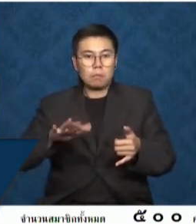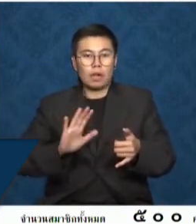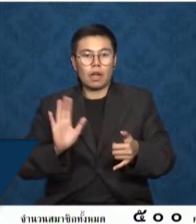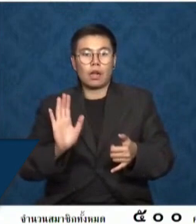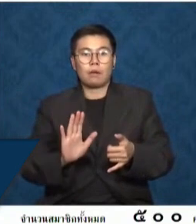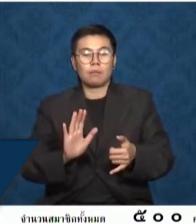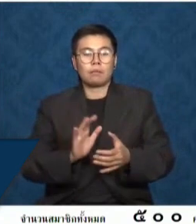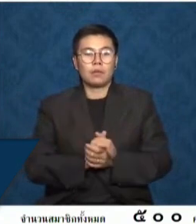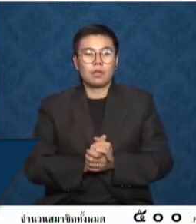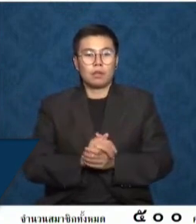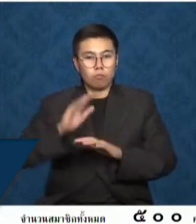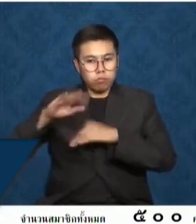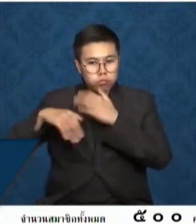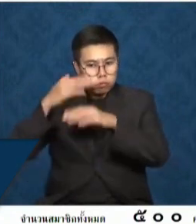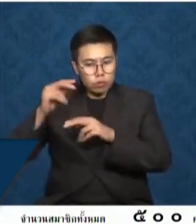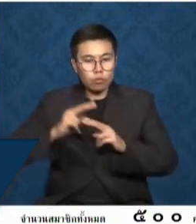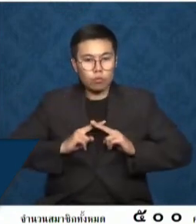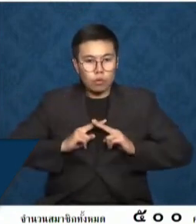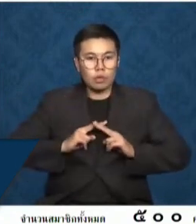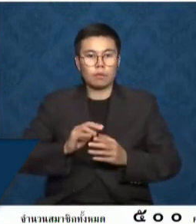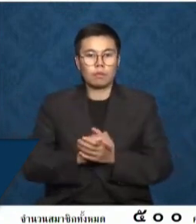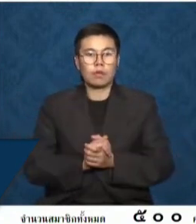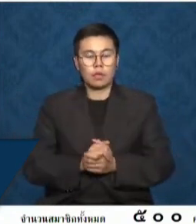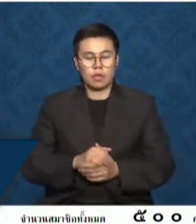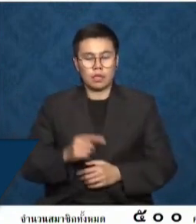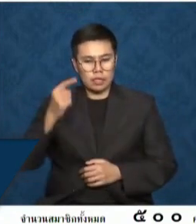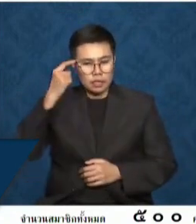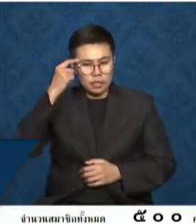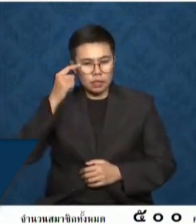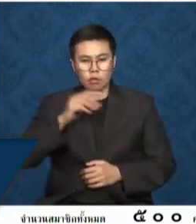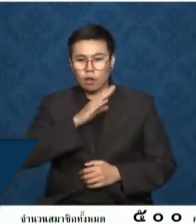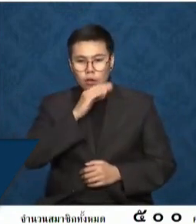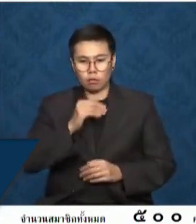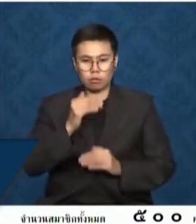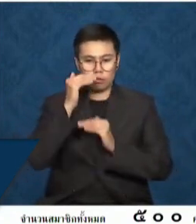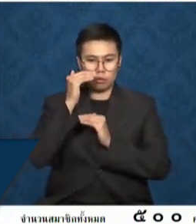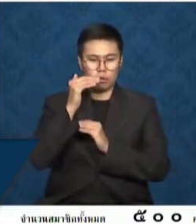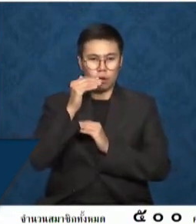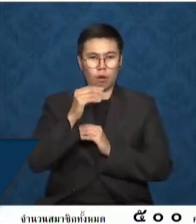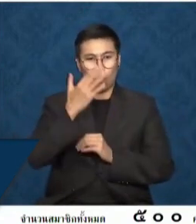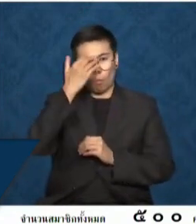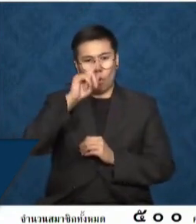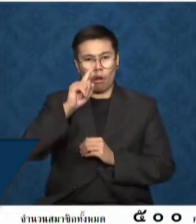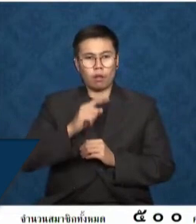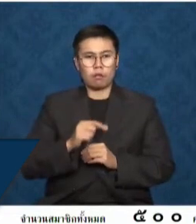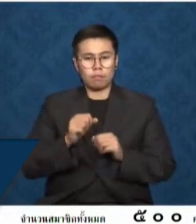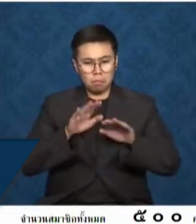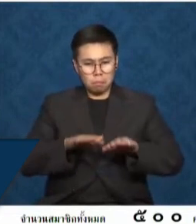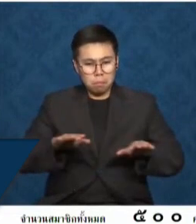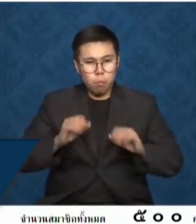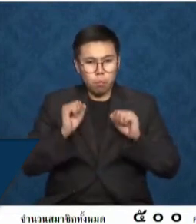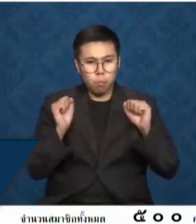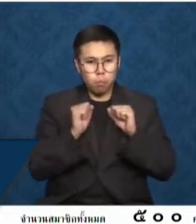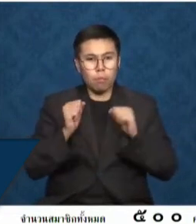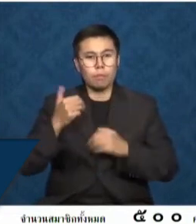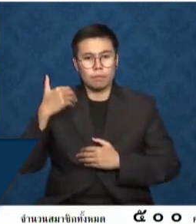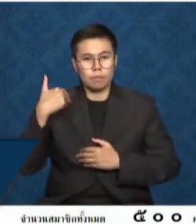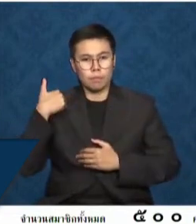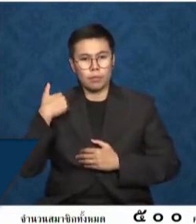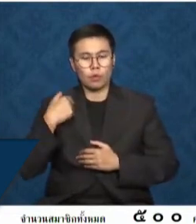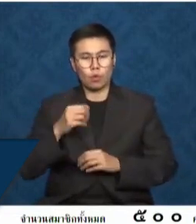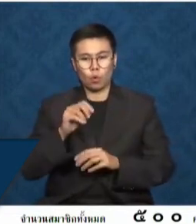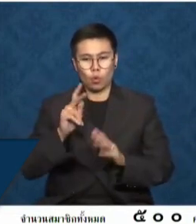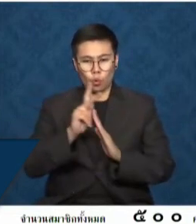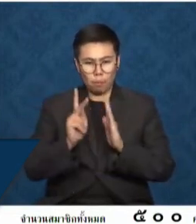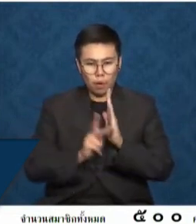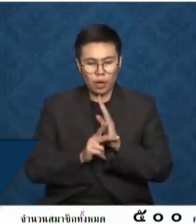ให้สร้างสรรค์หรือพัฒนาตัวเองได้พัฒนากรอบตัวเองไปไกลได้ถ้าเขายังอยู่ในกรอบของความกลัวการใช้บังคับใช้กฎหมายอย่างเข้มงวดเกินไป